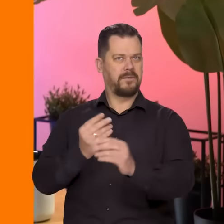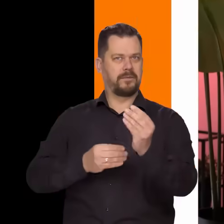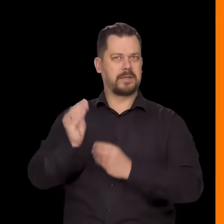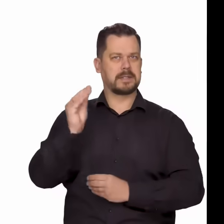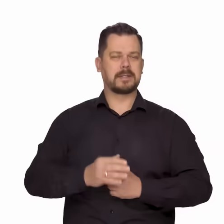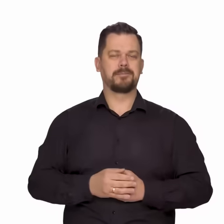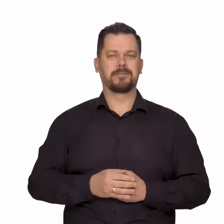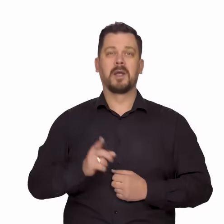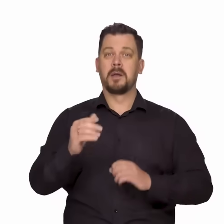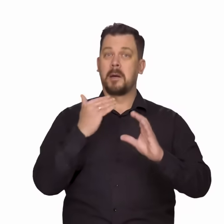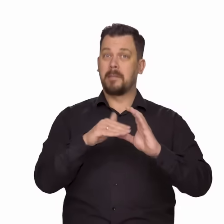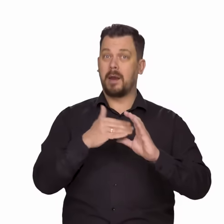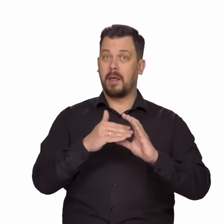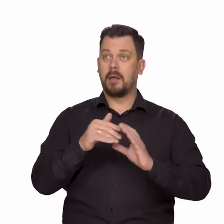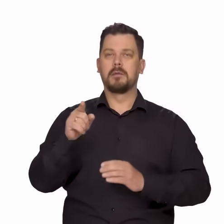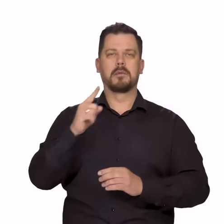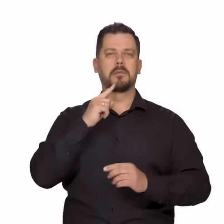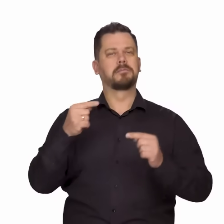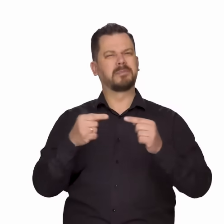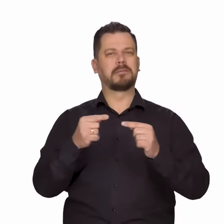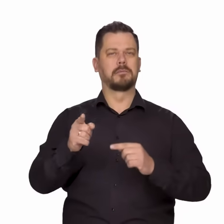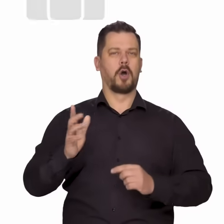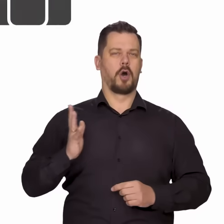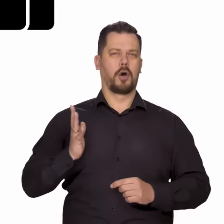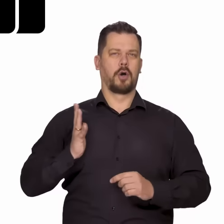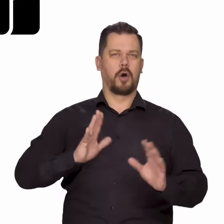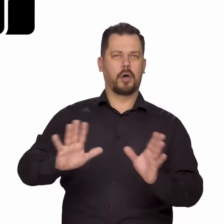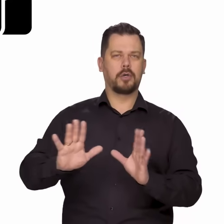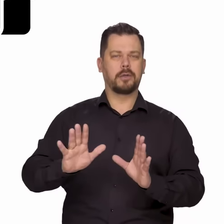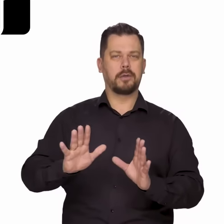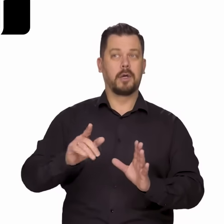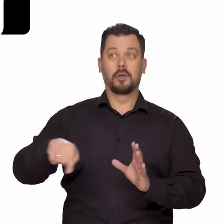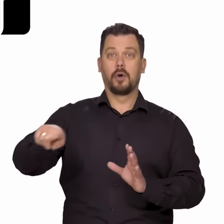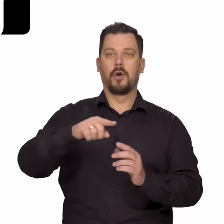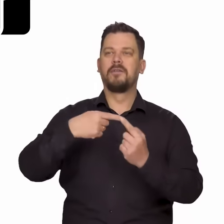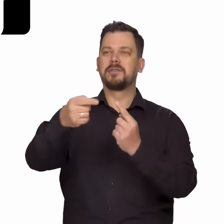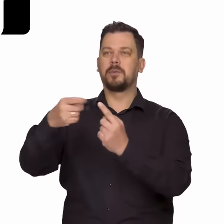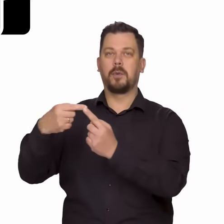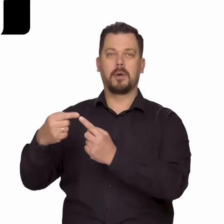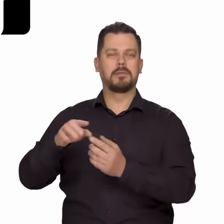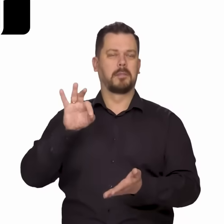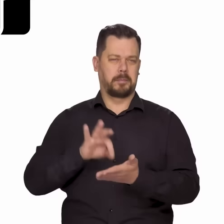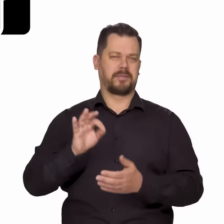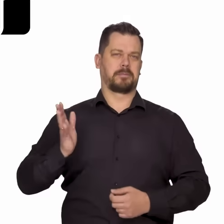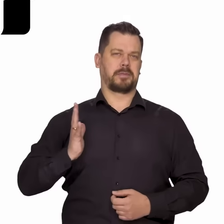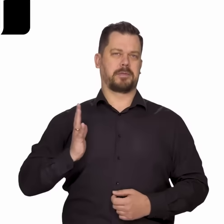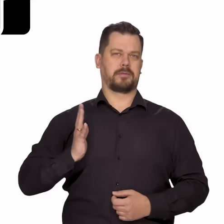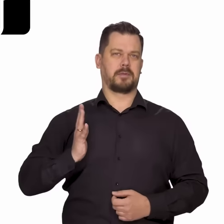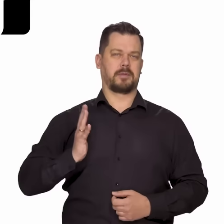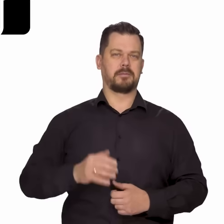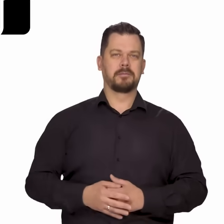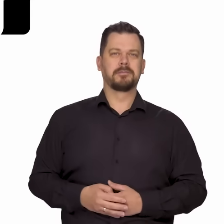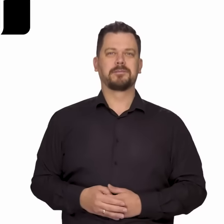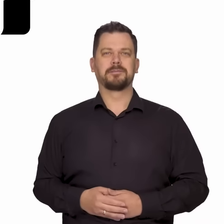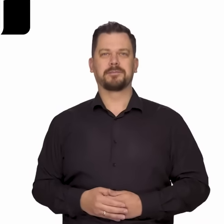zaufania. Taka skrzynka jest również odpowiednio chroniona. Dzięki temu Twoi odbiorcy mogą być pewni, że wiadomości